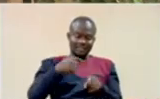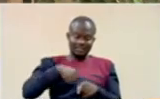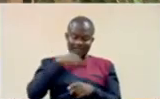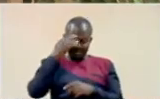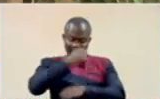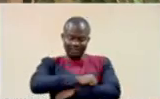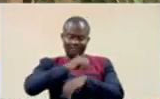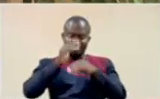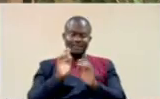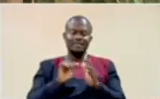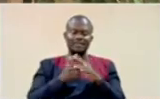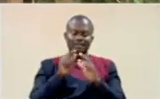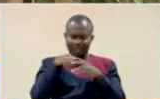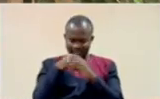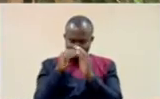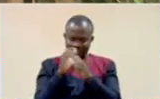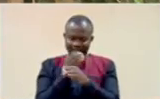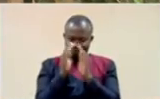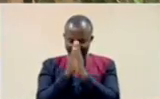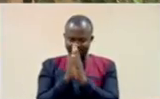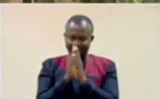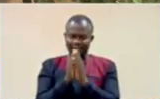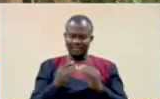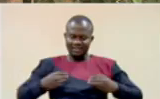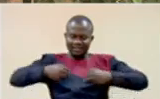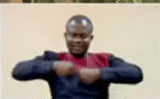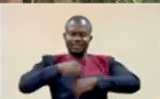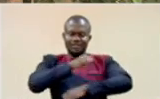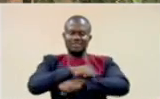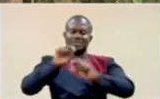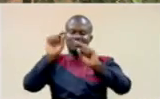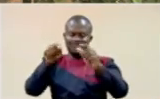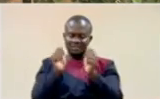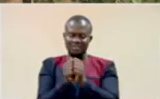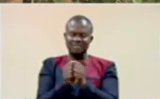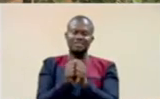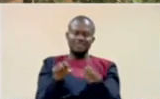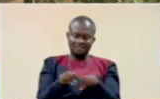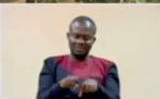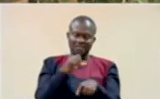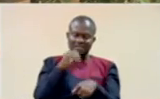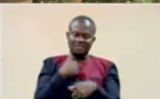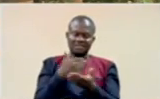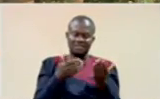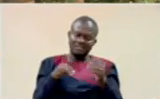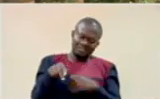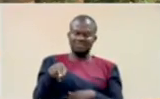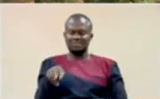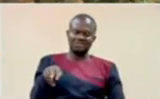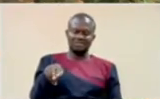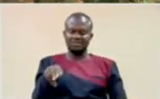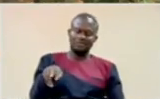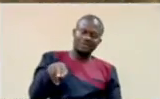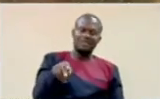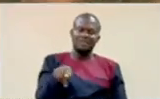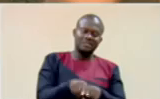nari umunyeshuri natangiye kujya mu misa ndi umunyeshuri niyambariraga ishati y'ishuri nkagenda n'inkweto ntazo nari mfite nigenderaga n'ibirenge